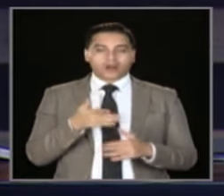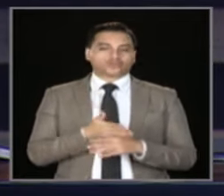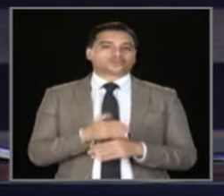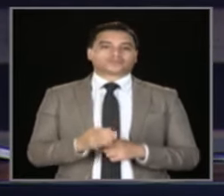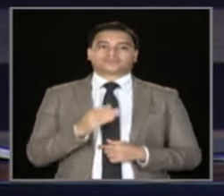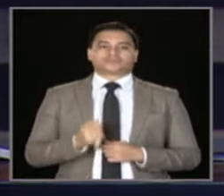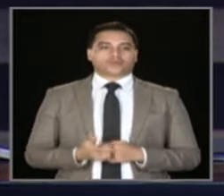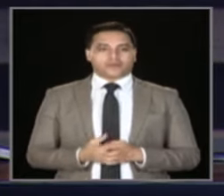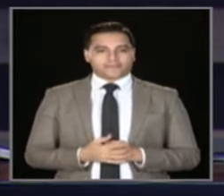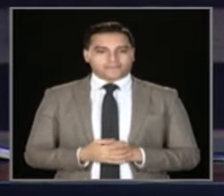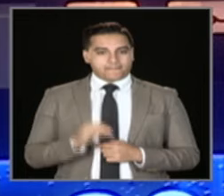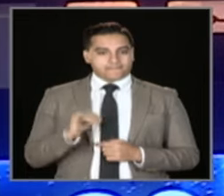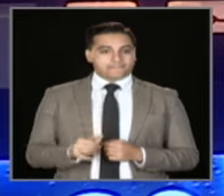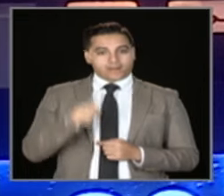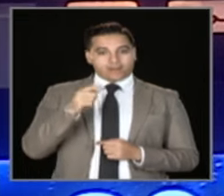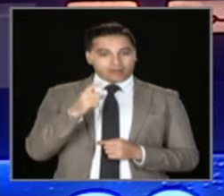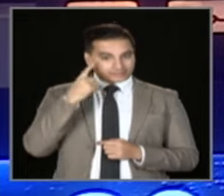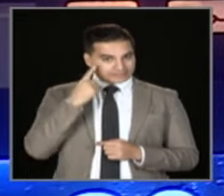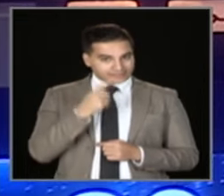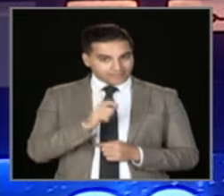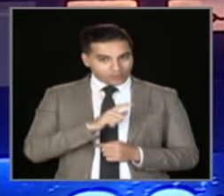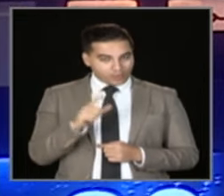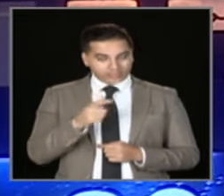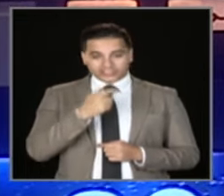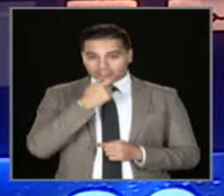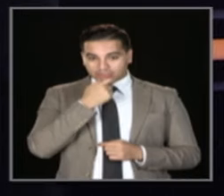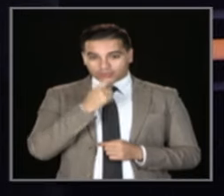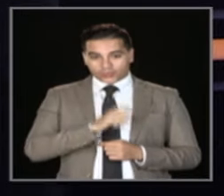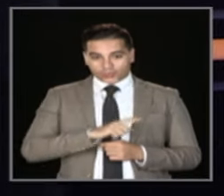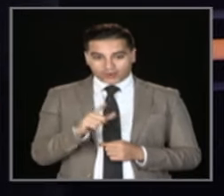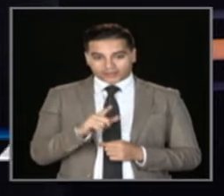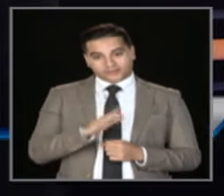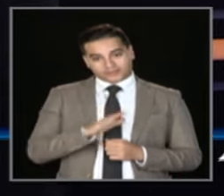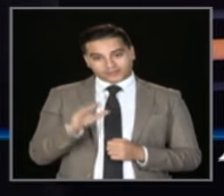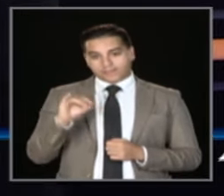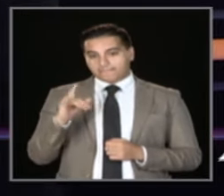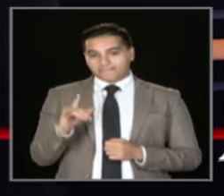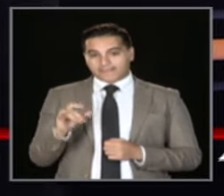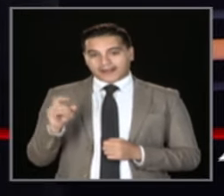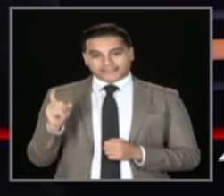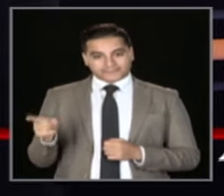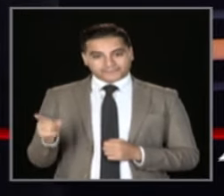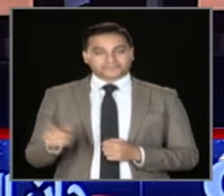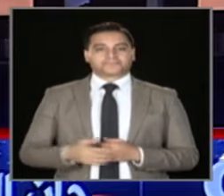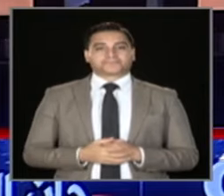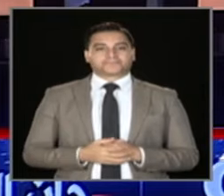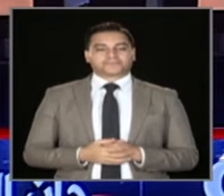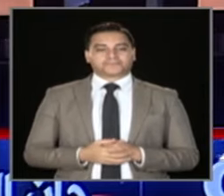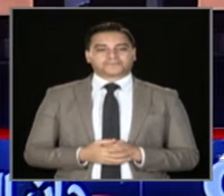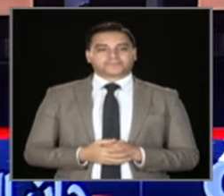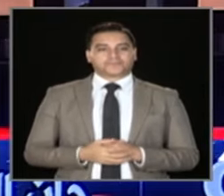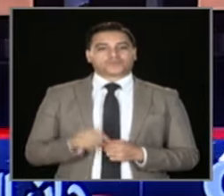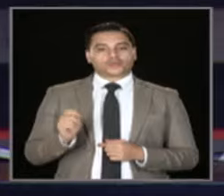انجليزيه يا ميار لغه انجليزيه مريم يا مريم مريم طبعا اتفقنا